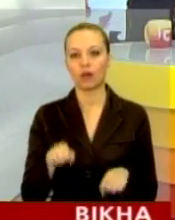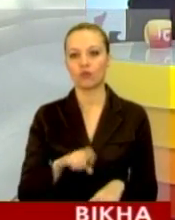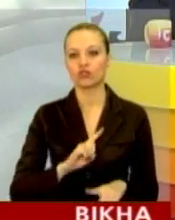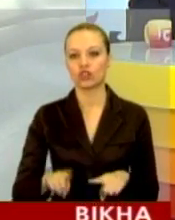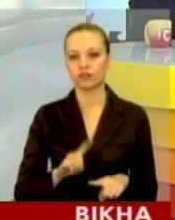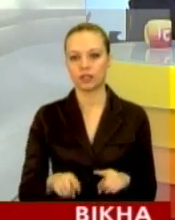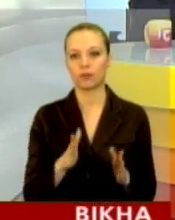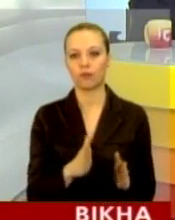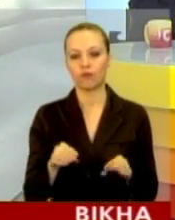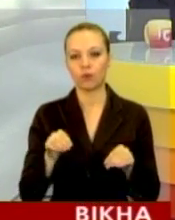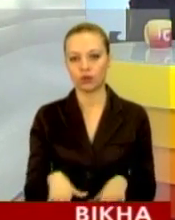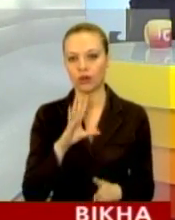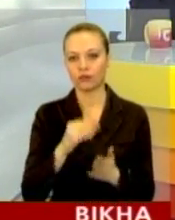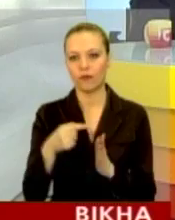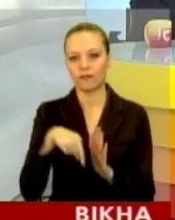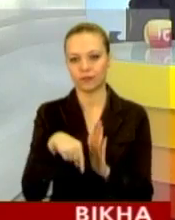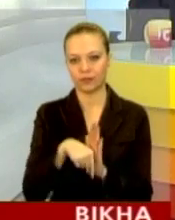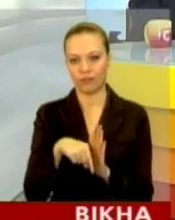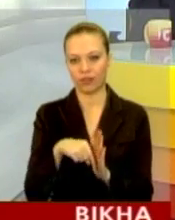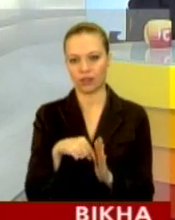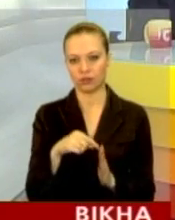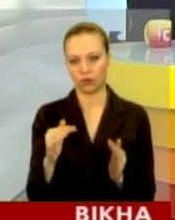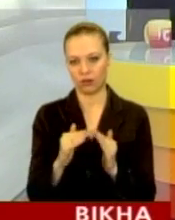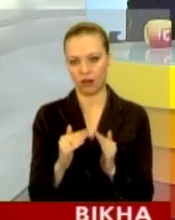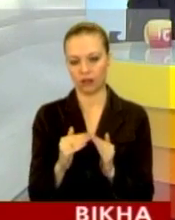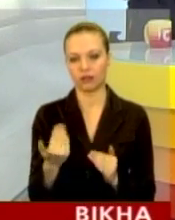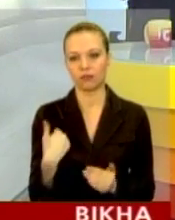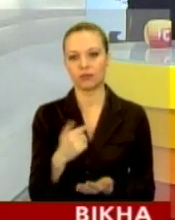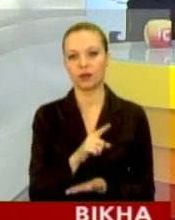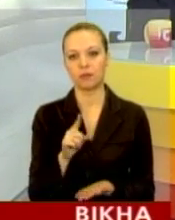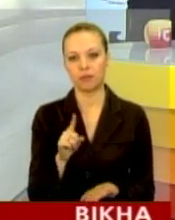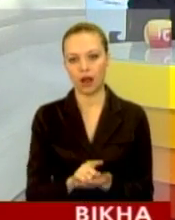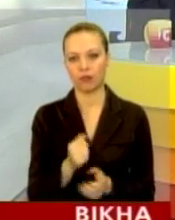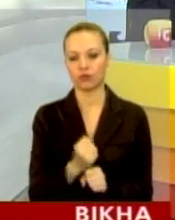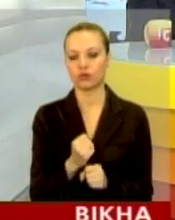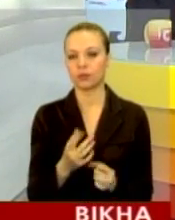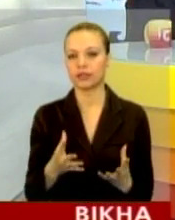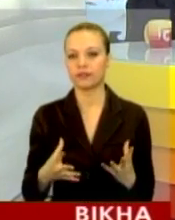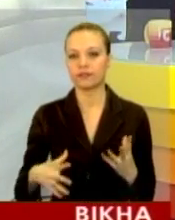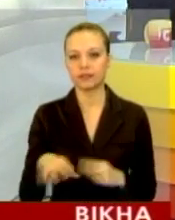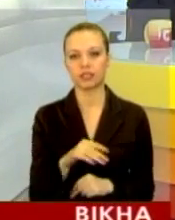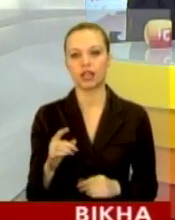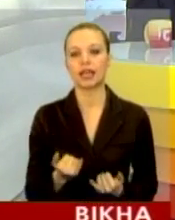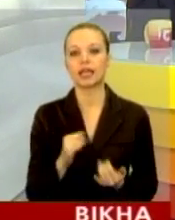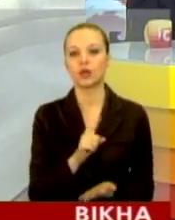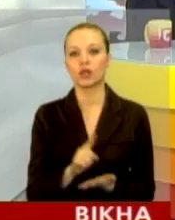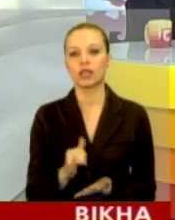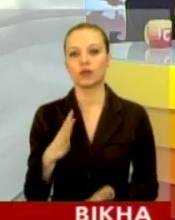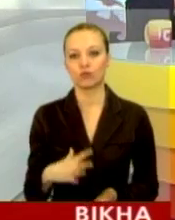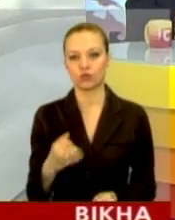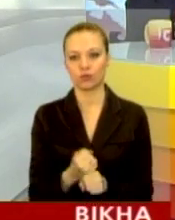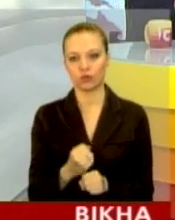швидшим порядкуванням своєї власної хати. Ми маємо зробити все для того і мусимо